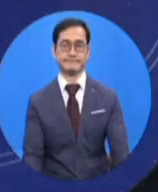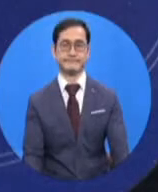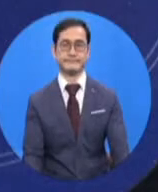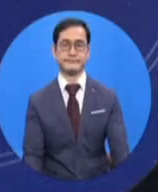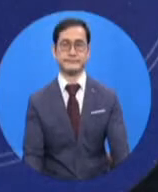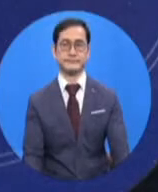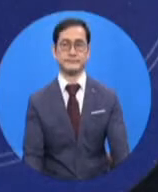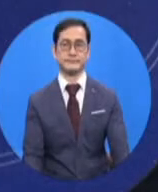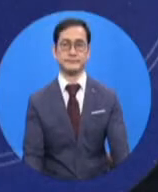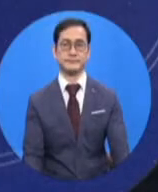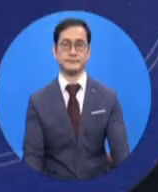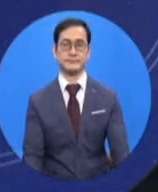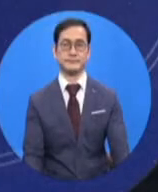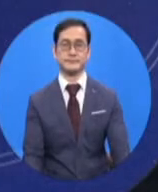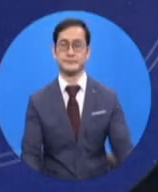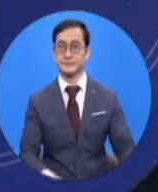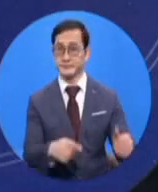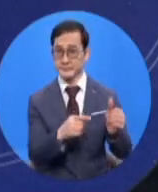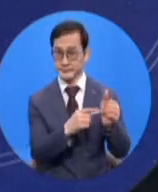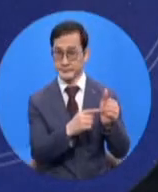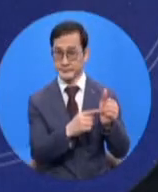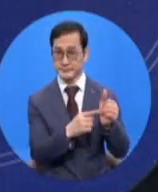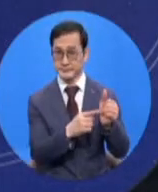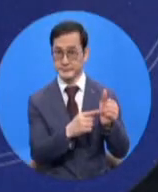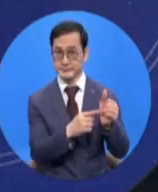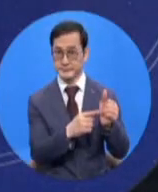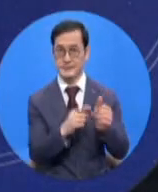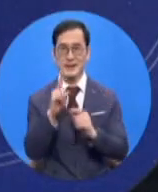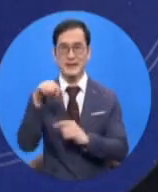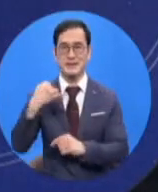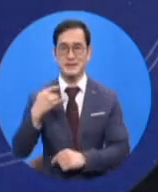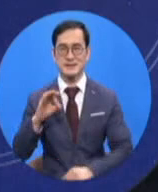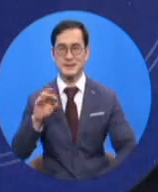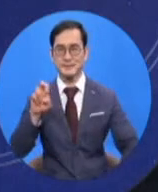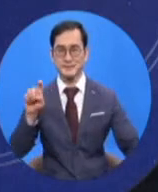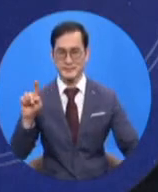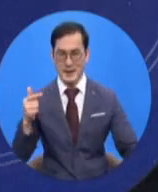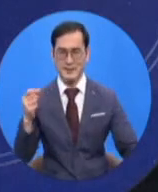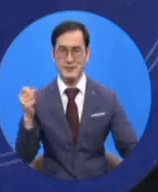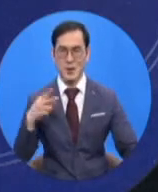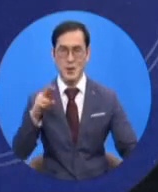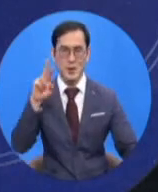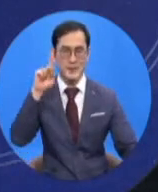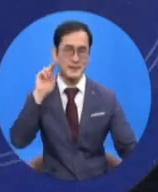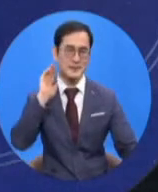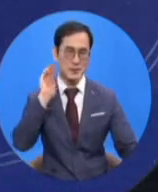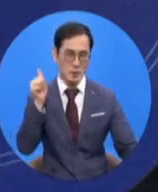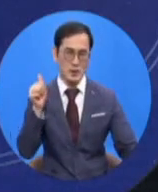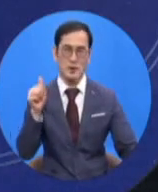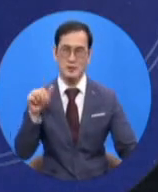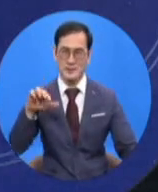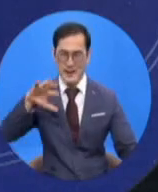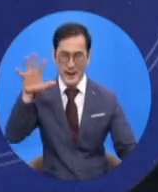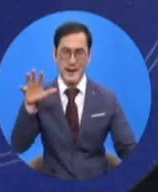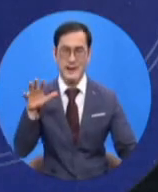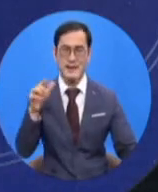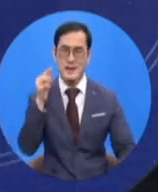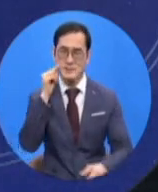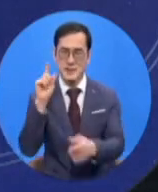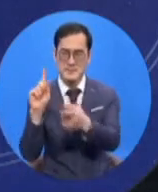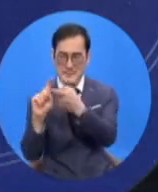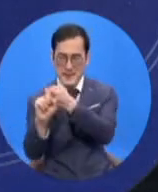자기 몸은 으 김원은 광복 회장 이승만 정권 부터 박정희 정권 까지 친일 정권 이다 라고 규정 을